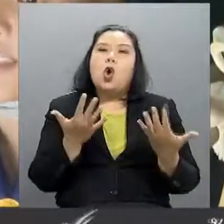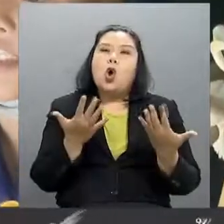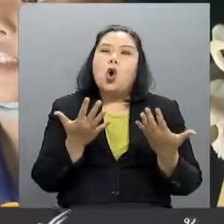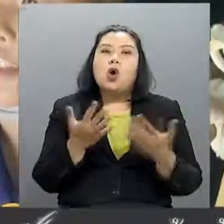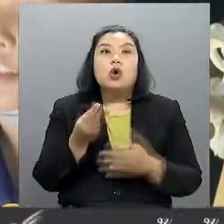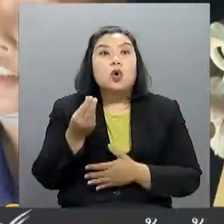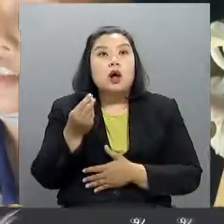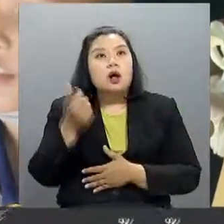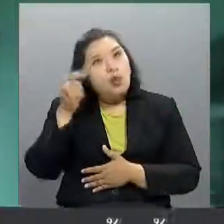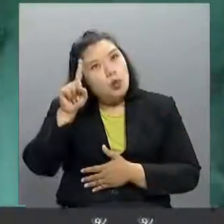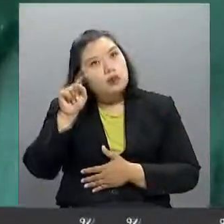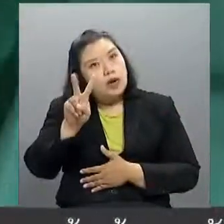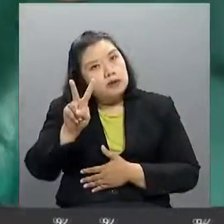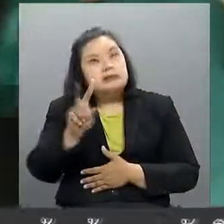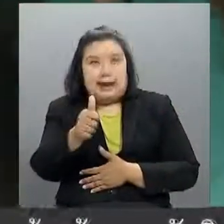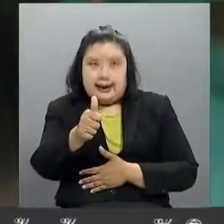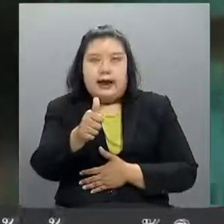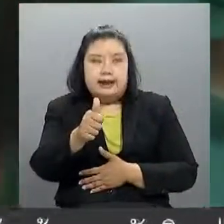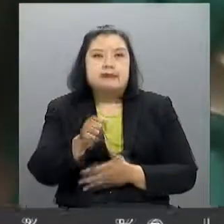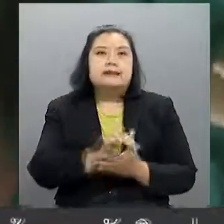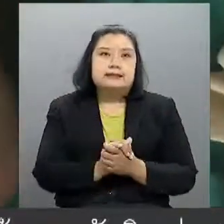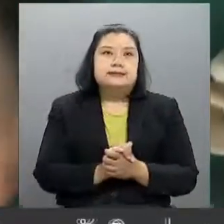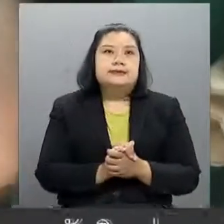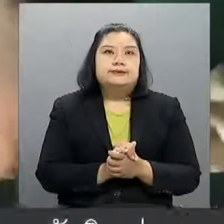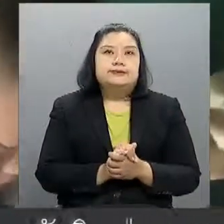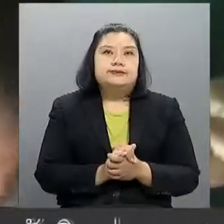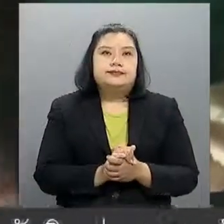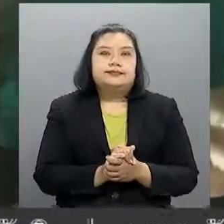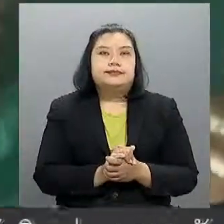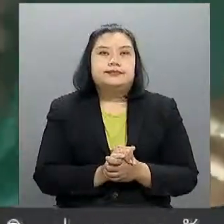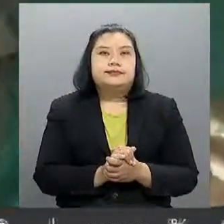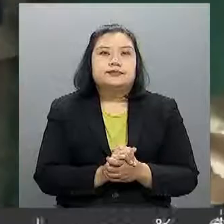สองวันนะคะอ่ะไว้ก่อนเอามือ